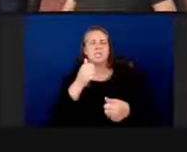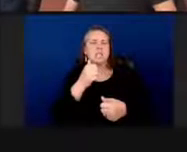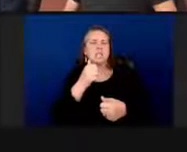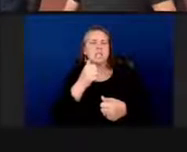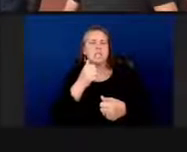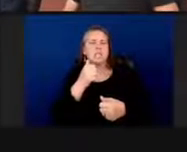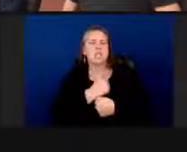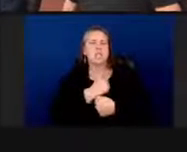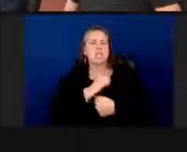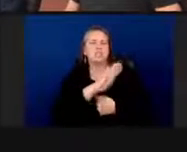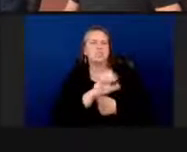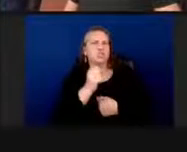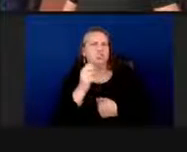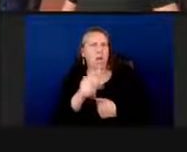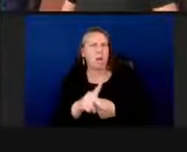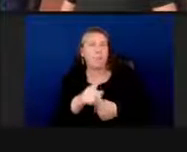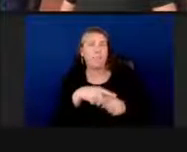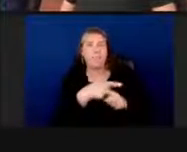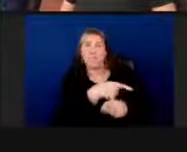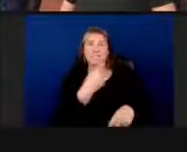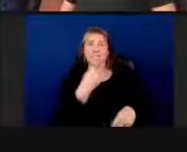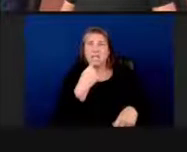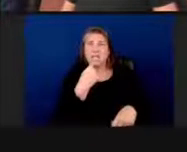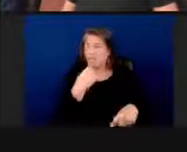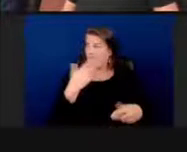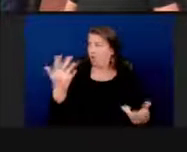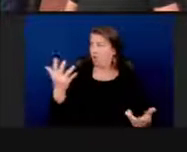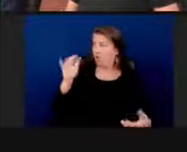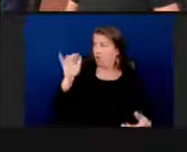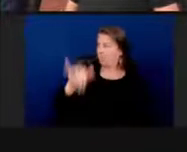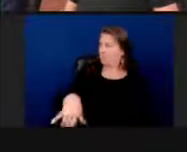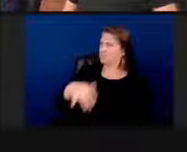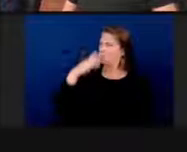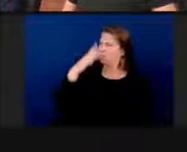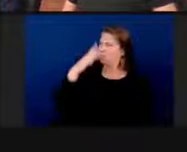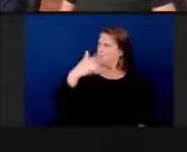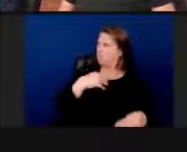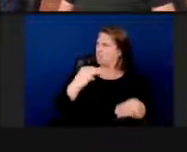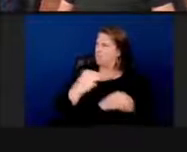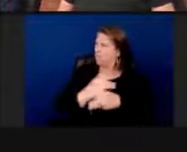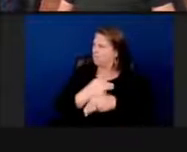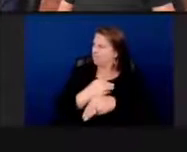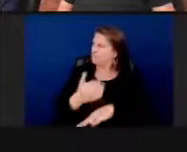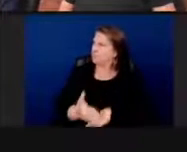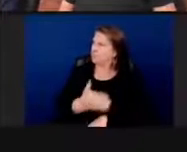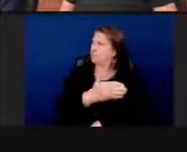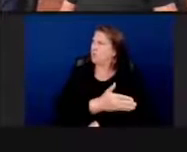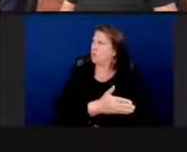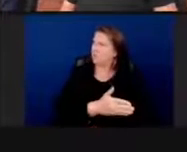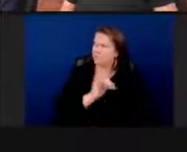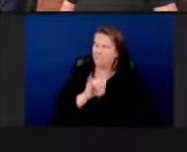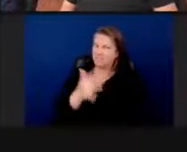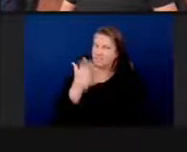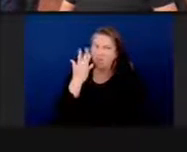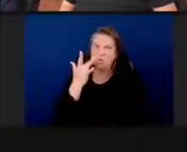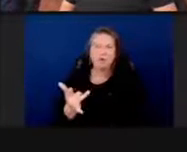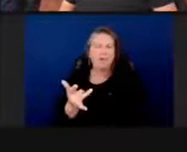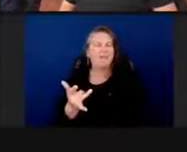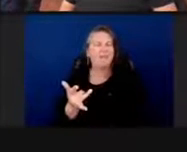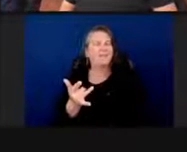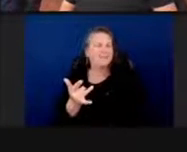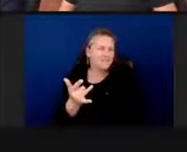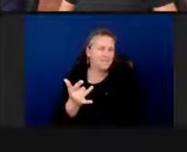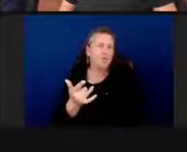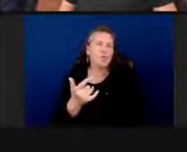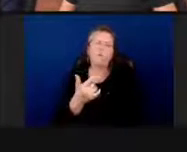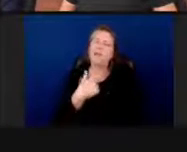مدرسة ثانوية، كان المعلمون يتحدثون بأن هناك مشاكل